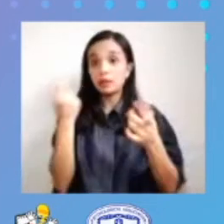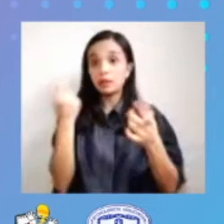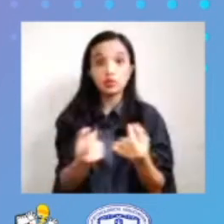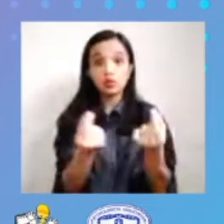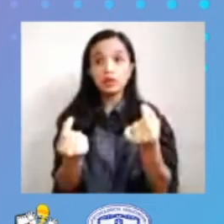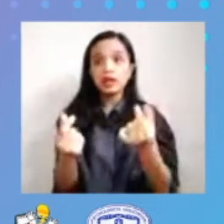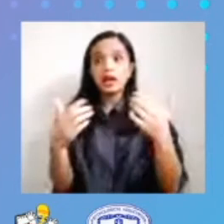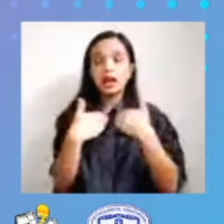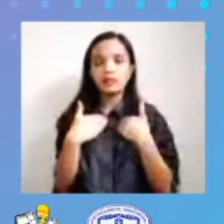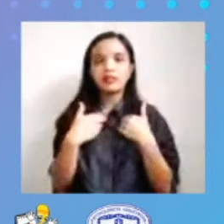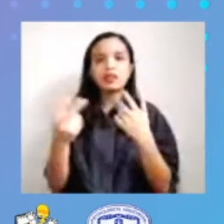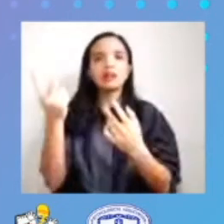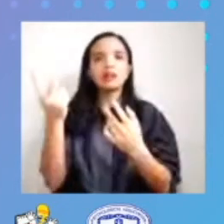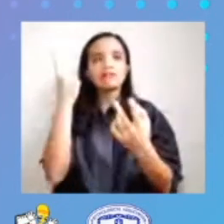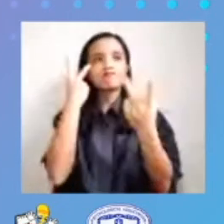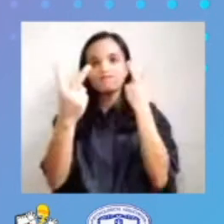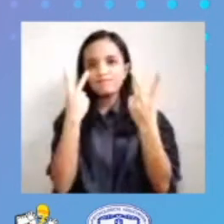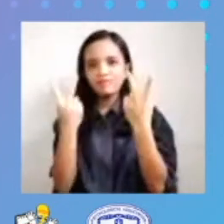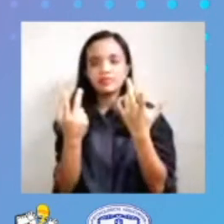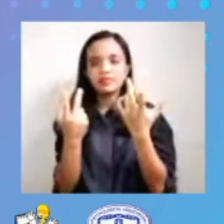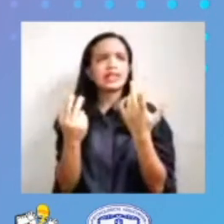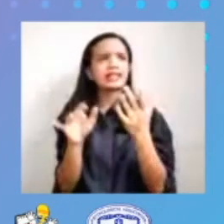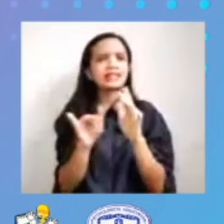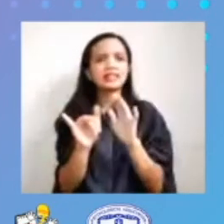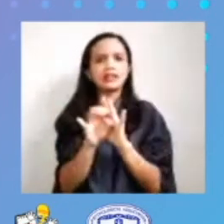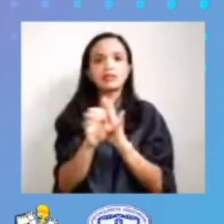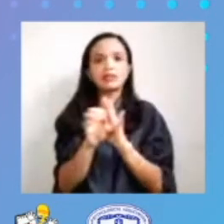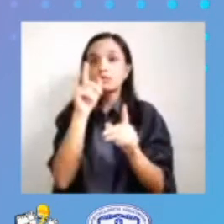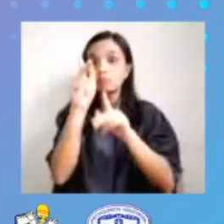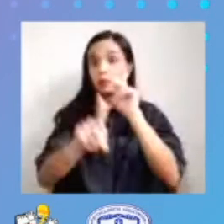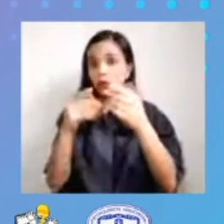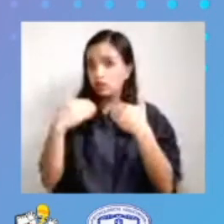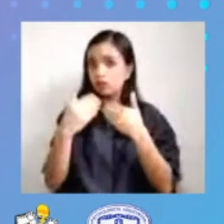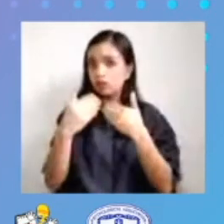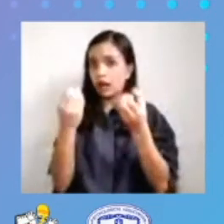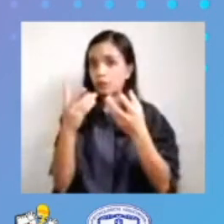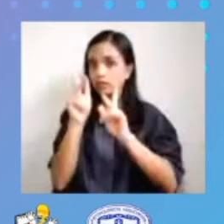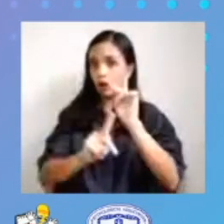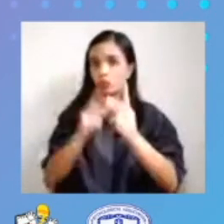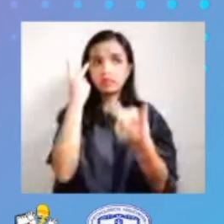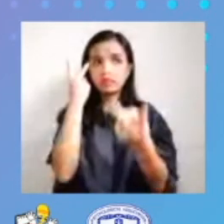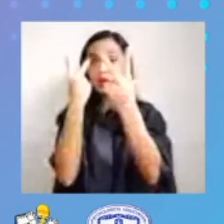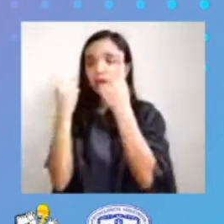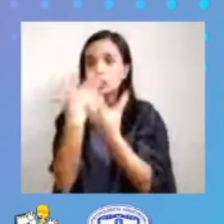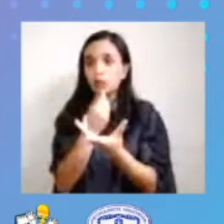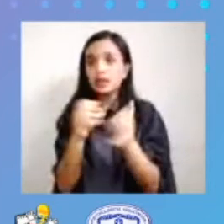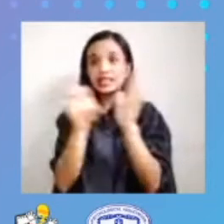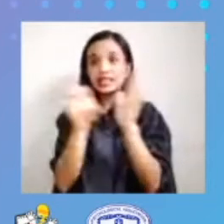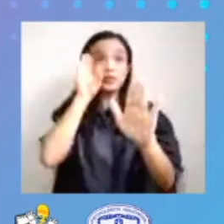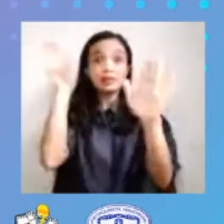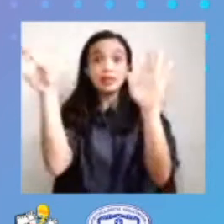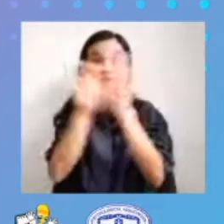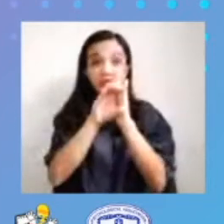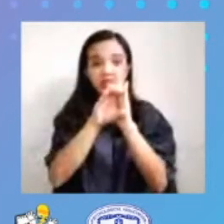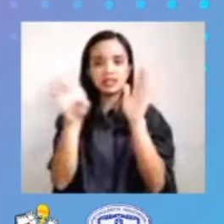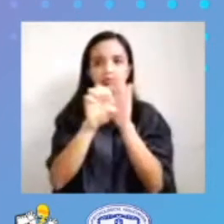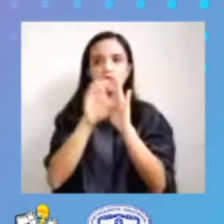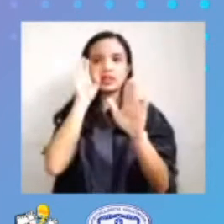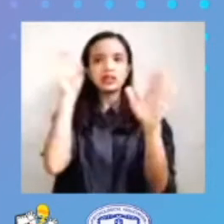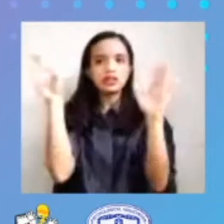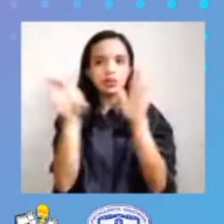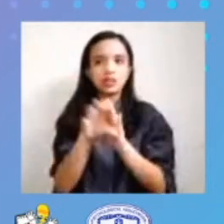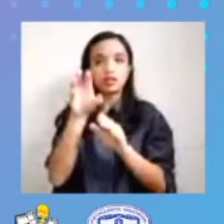negative feelings natin, negative emotions natin. Sumasama siya chemical yan, pumapasok sa katawan mo. Whatever you put inside also affects your